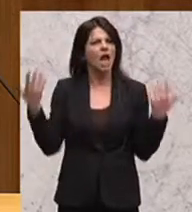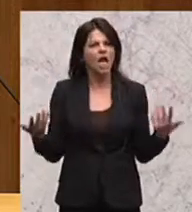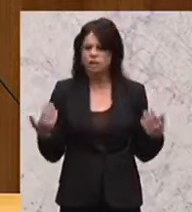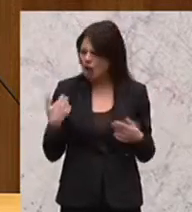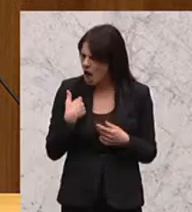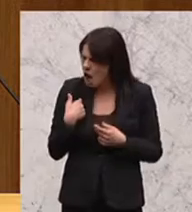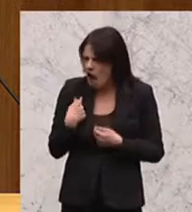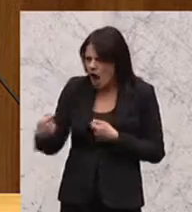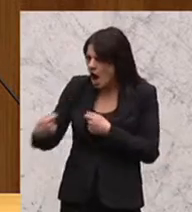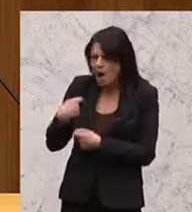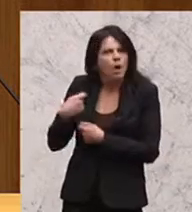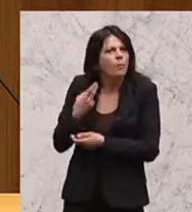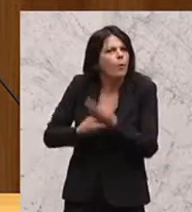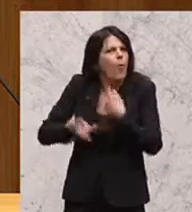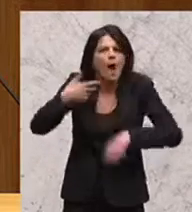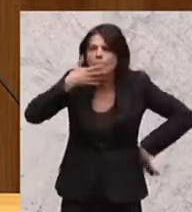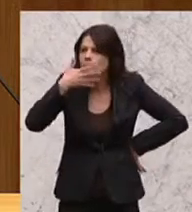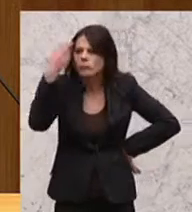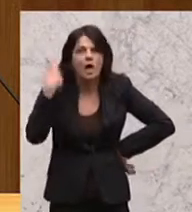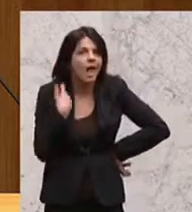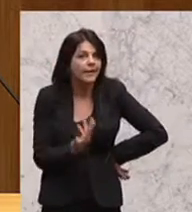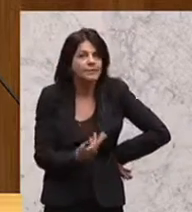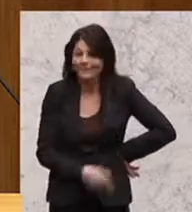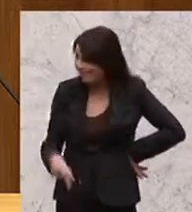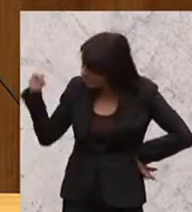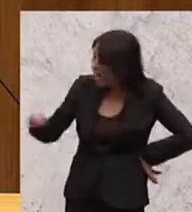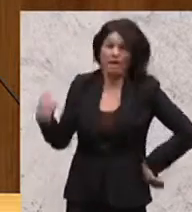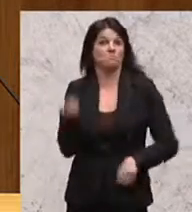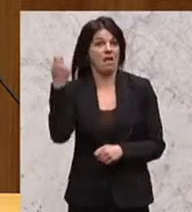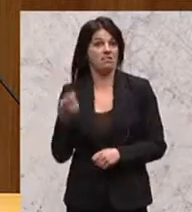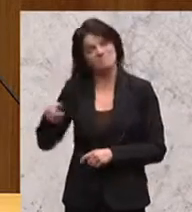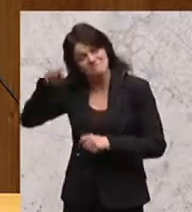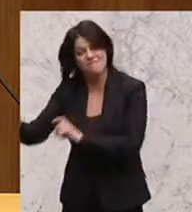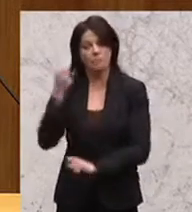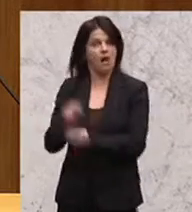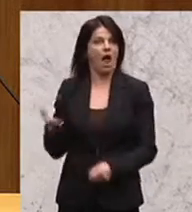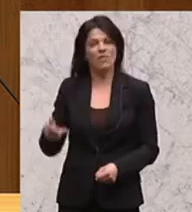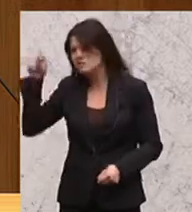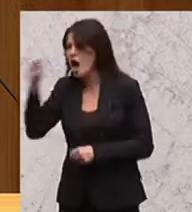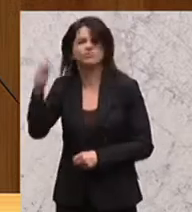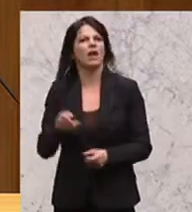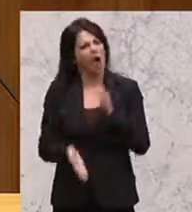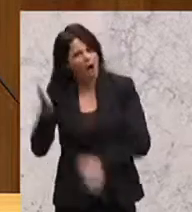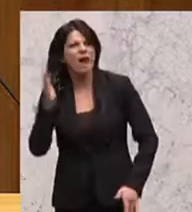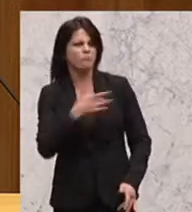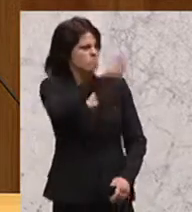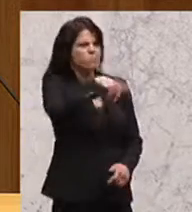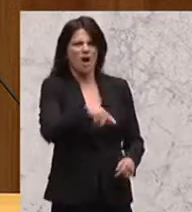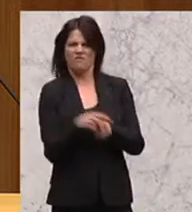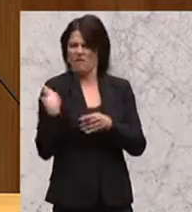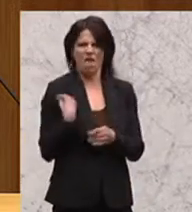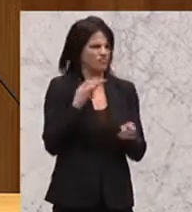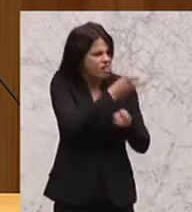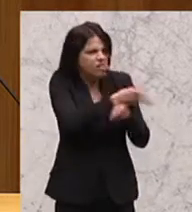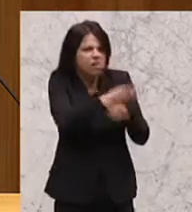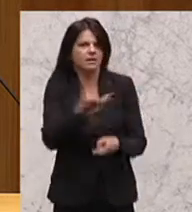diese Schmiergeldzahlungen gelaufen sind. Da ist das Geld zu holen, da schauen Sie hin und hören Sie auf, die Bürger zu belästigen. Schauen Sie